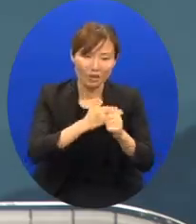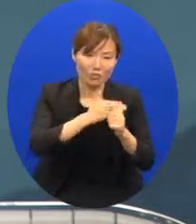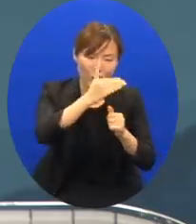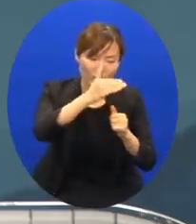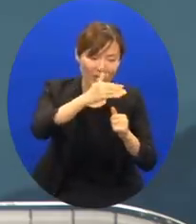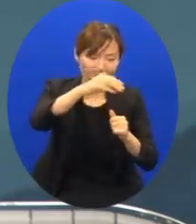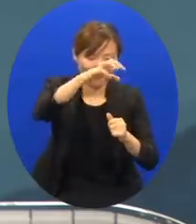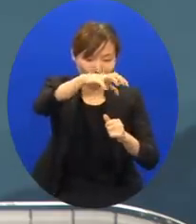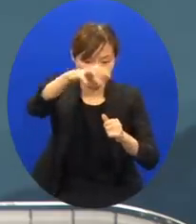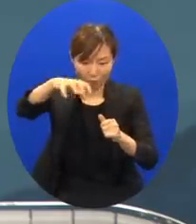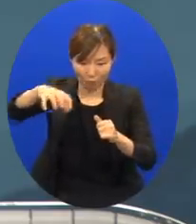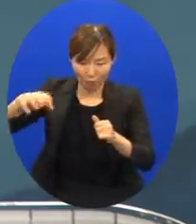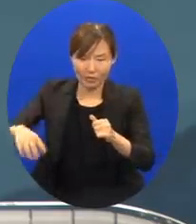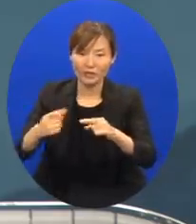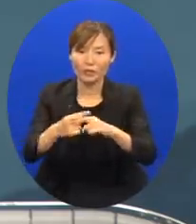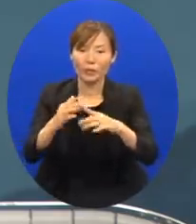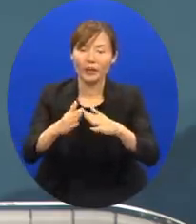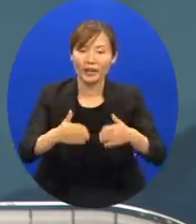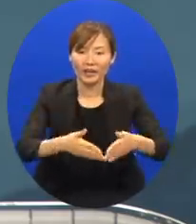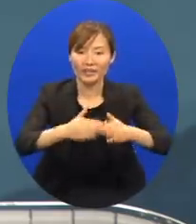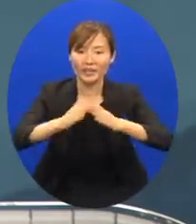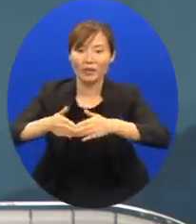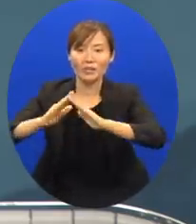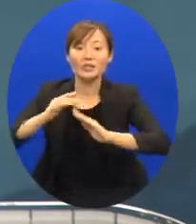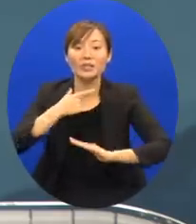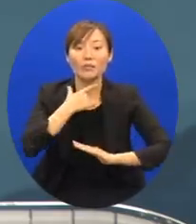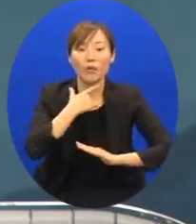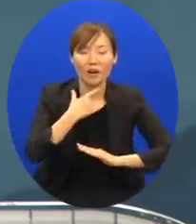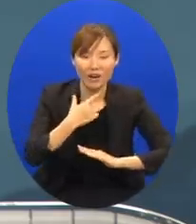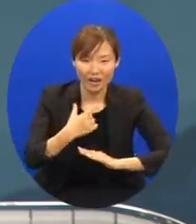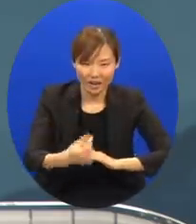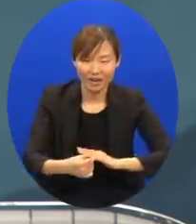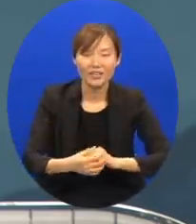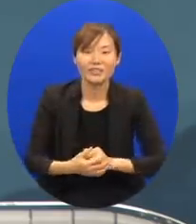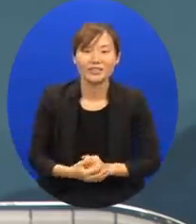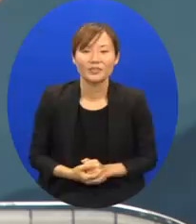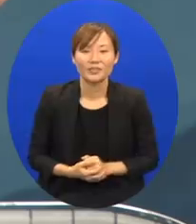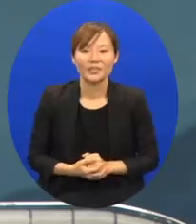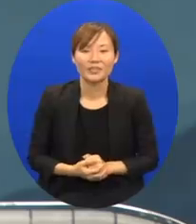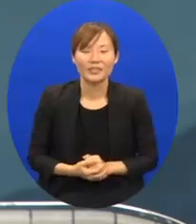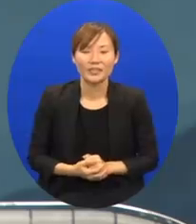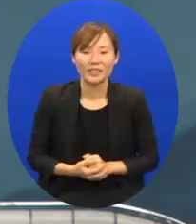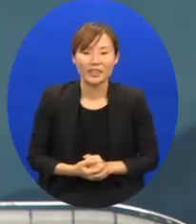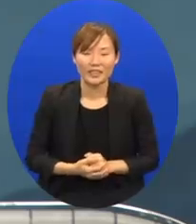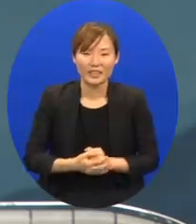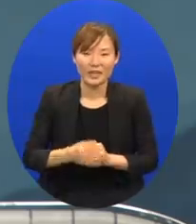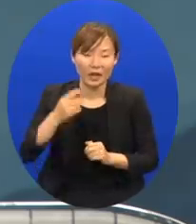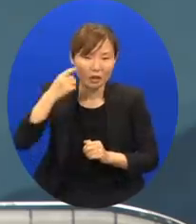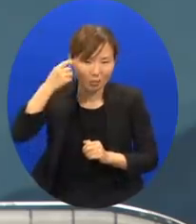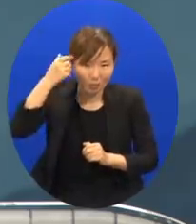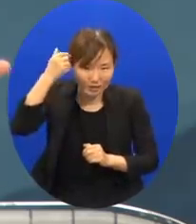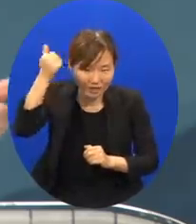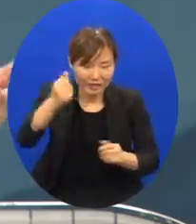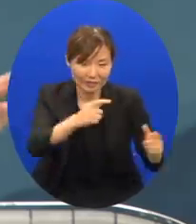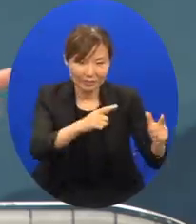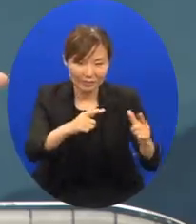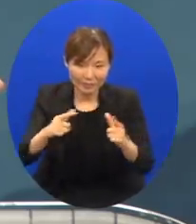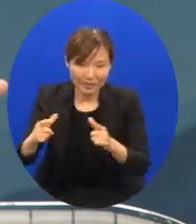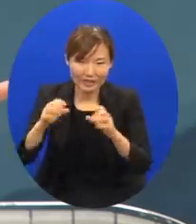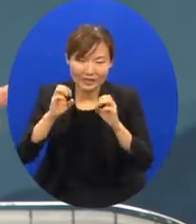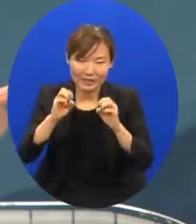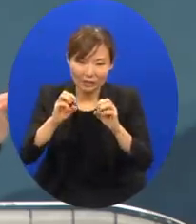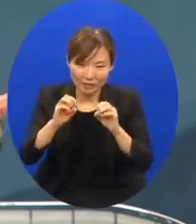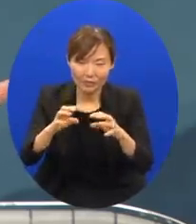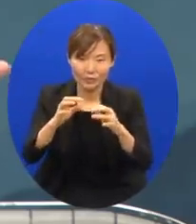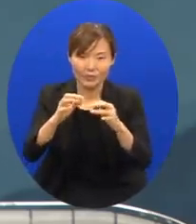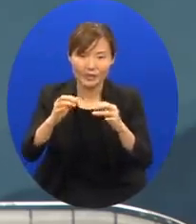세워지게 하여 주옵소서 김국도 목사의 김종욱 목사 내 쳇 첫 준결 선교사님 장문석 집사님 속히 석방 의